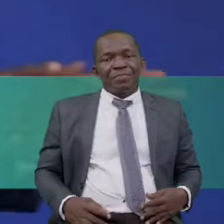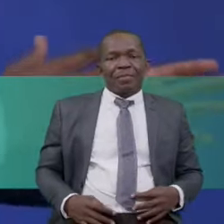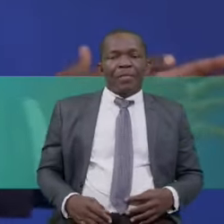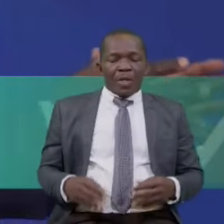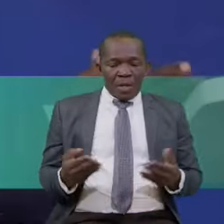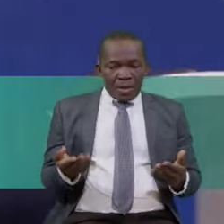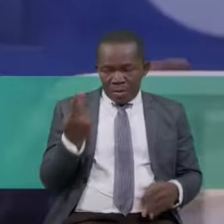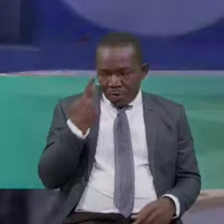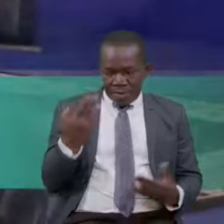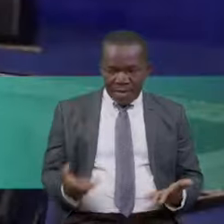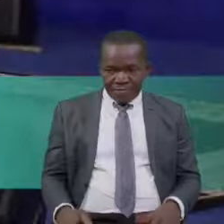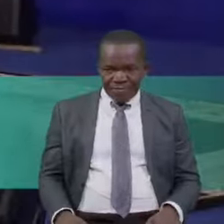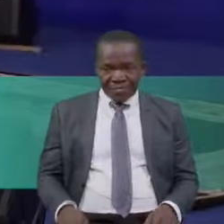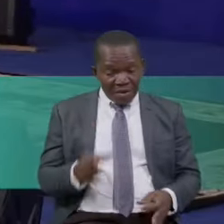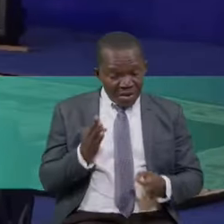voyagez